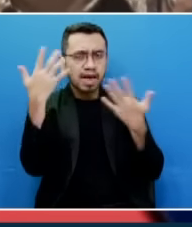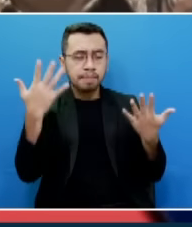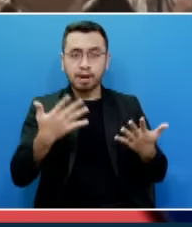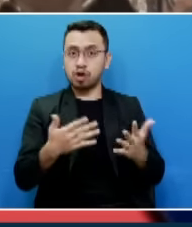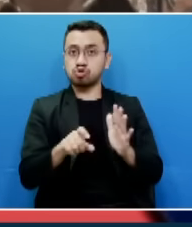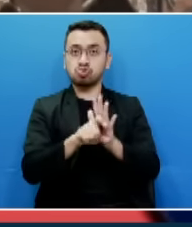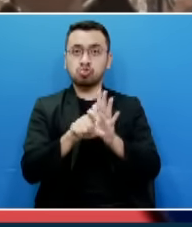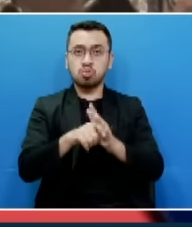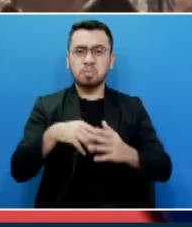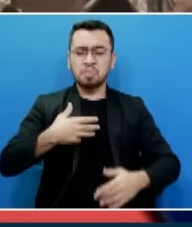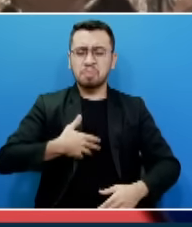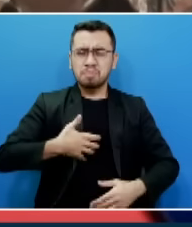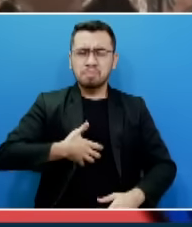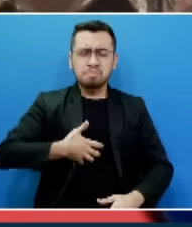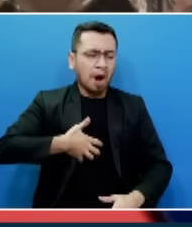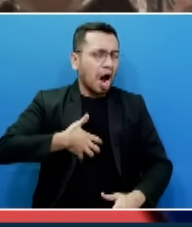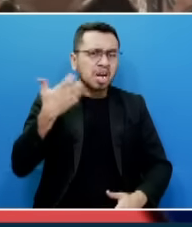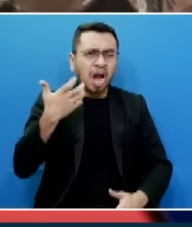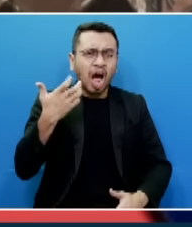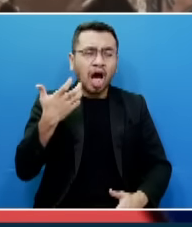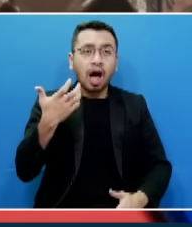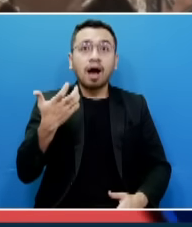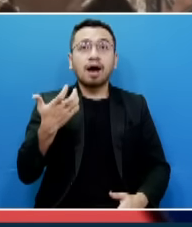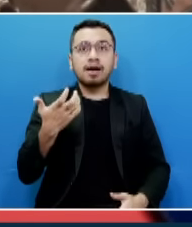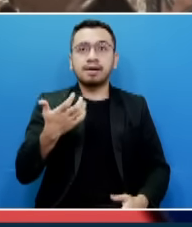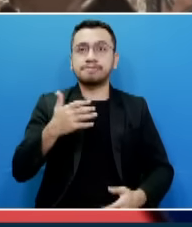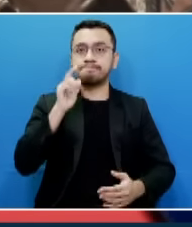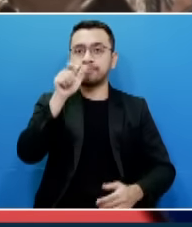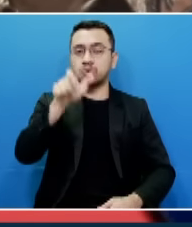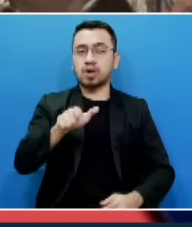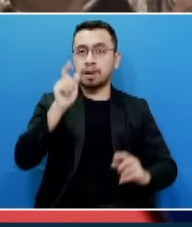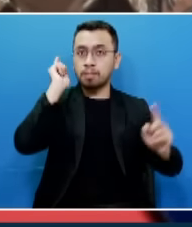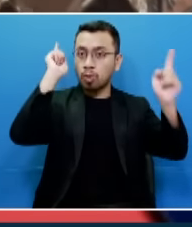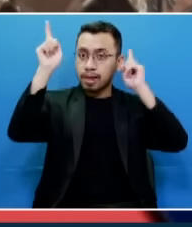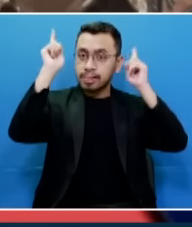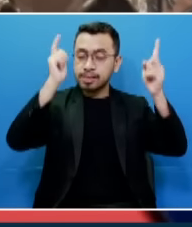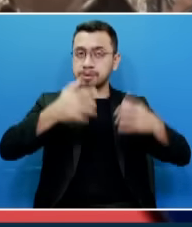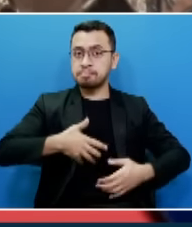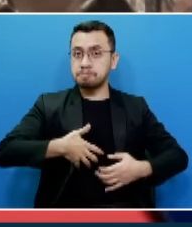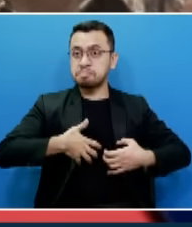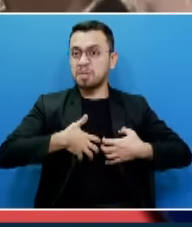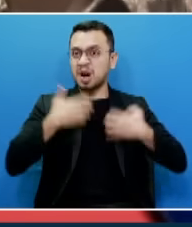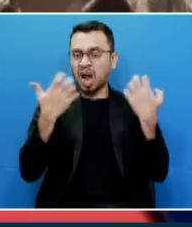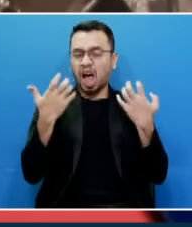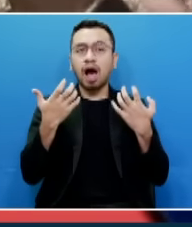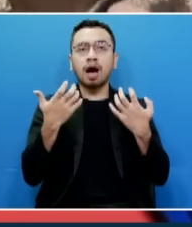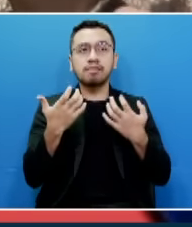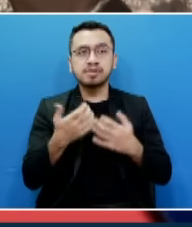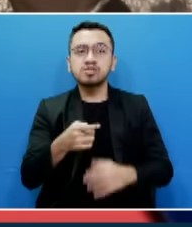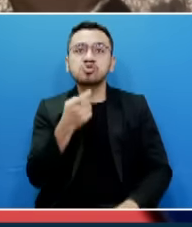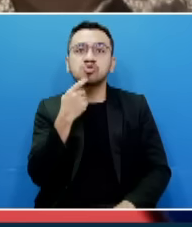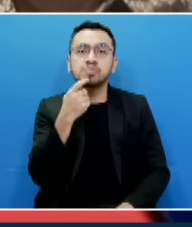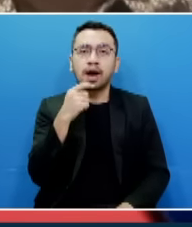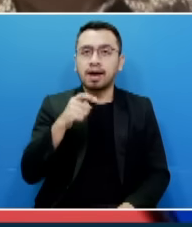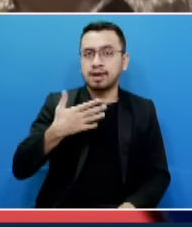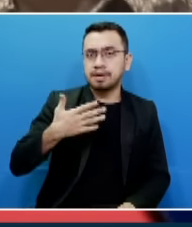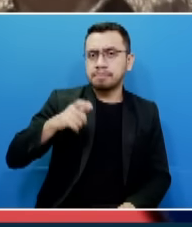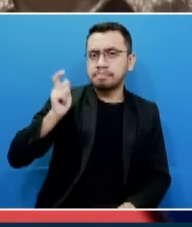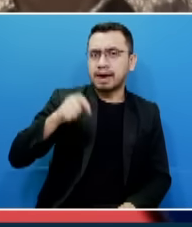misalnya tapi ada pakemnya sebagai politisi Anda sebaiknya memasang wajah semacam poker face gitu agak dingin